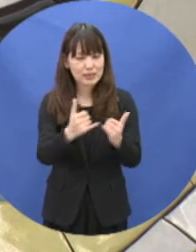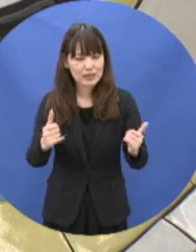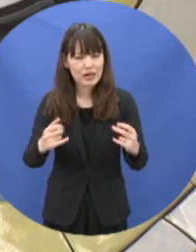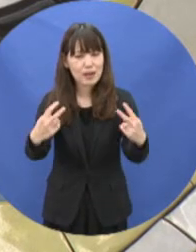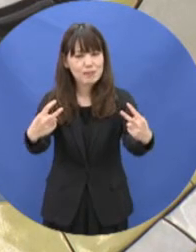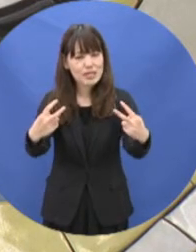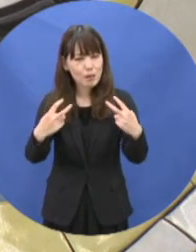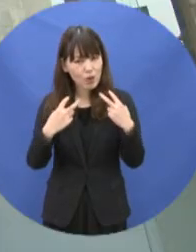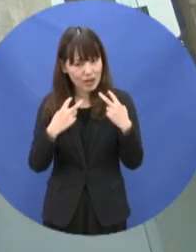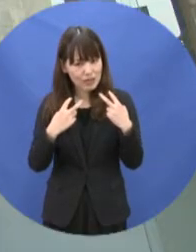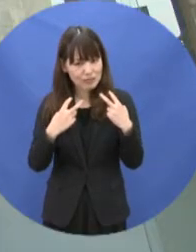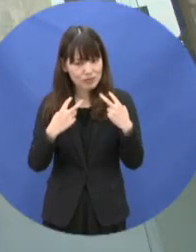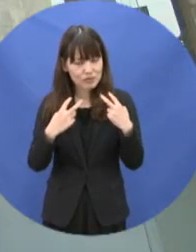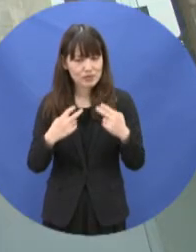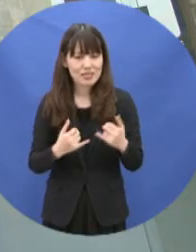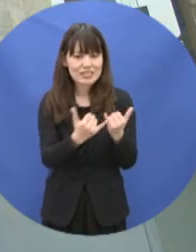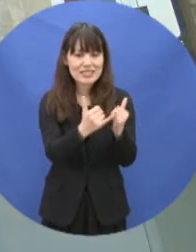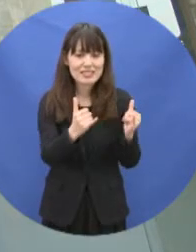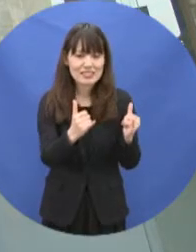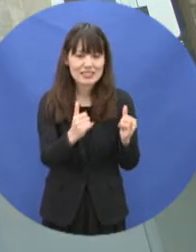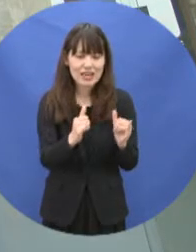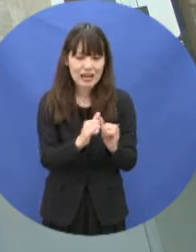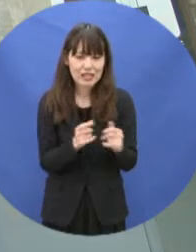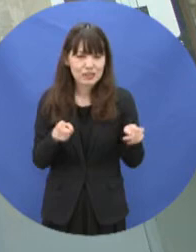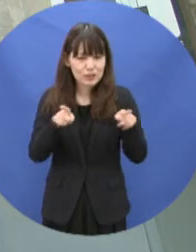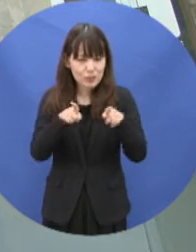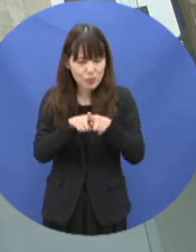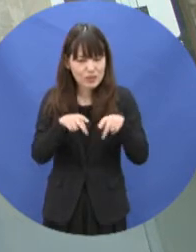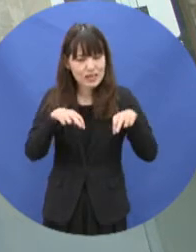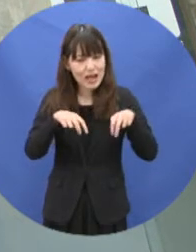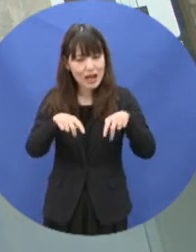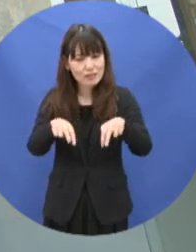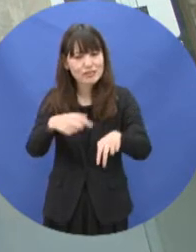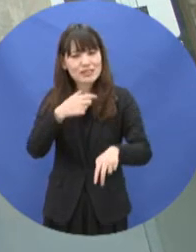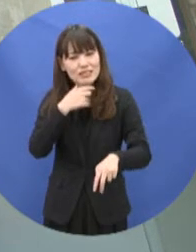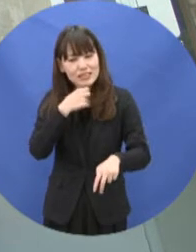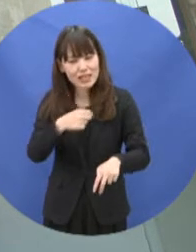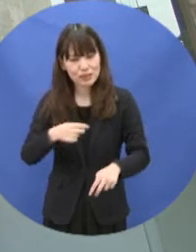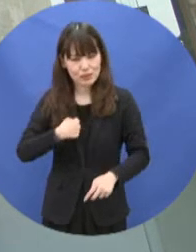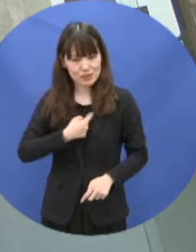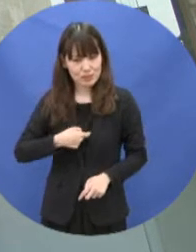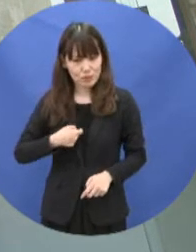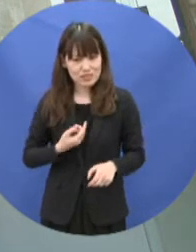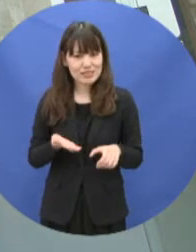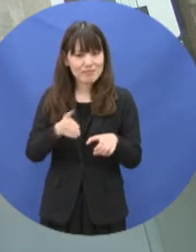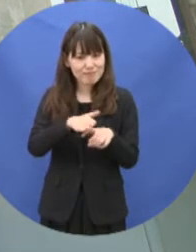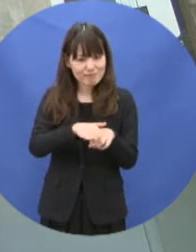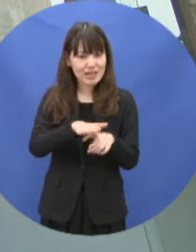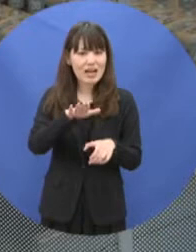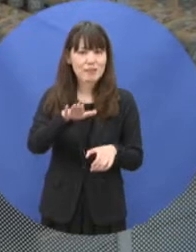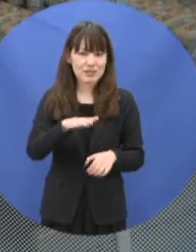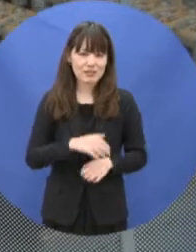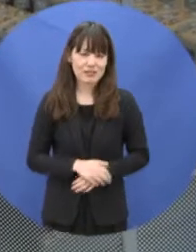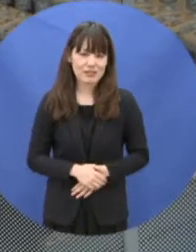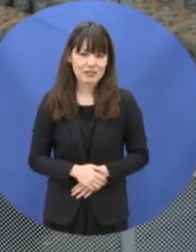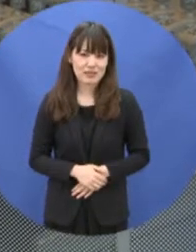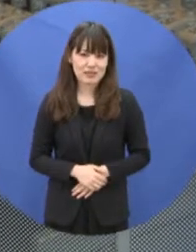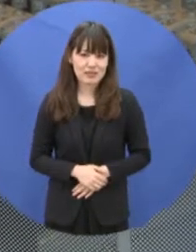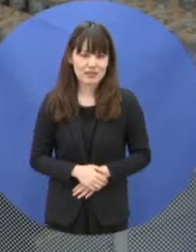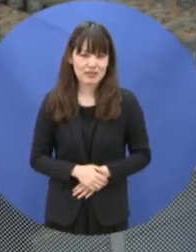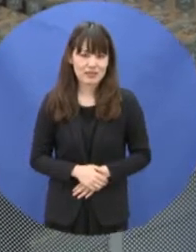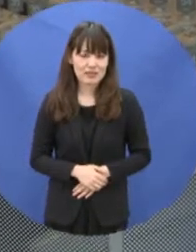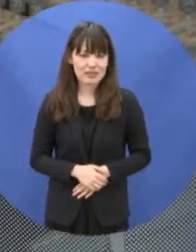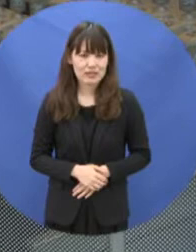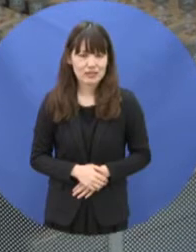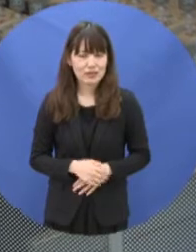らえる存在、地域社会と共に歩んでいきたいっていう、そういう願いが込められているそうです。 なるほど。じゃあもう私たちも